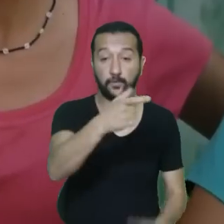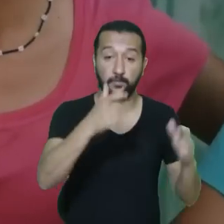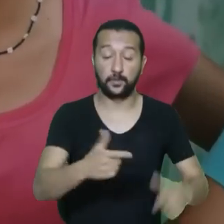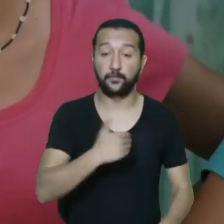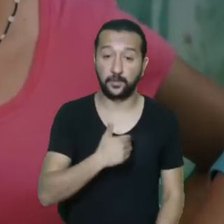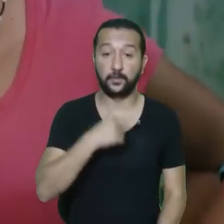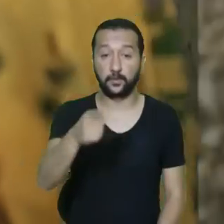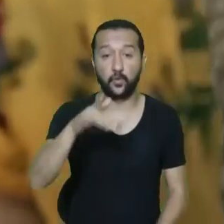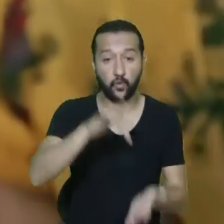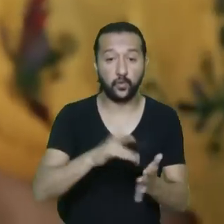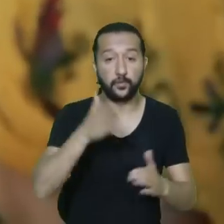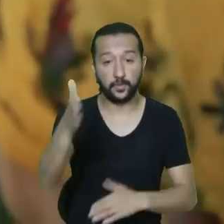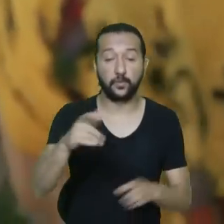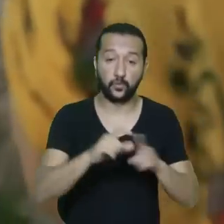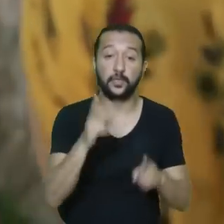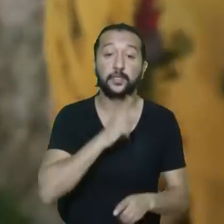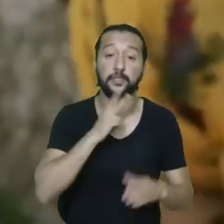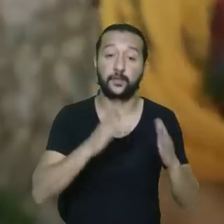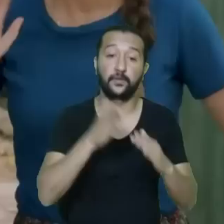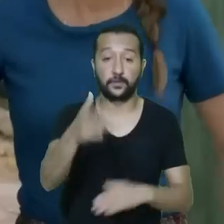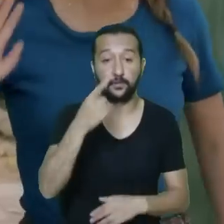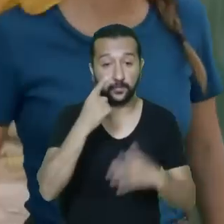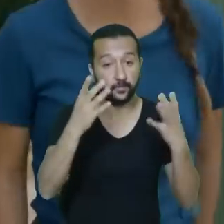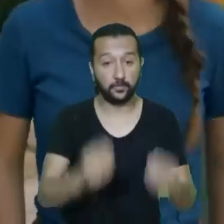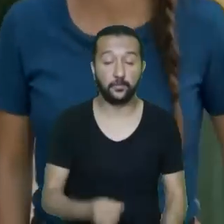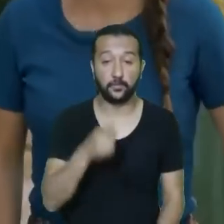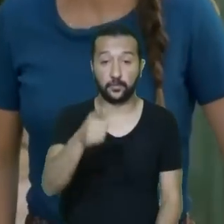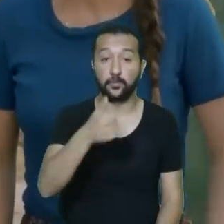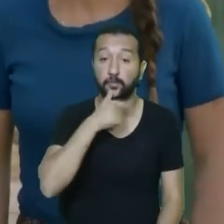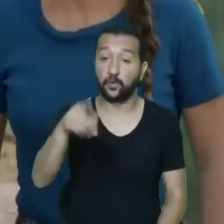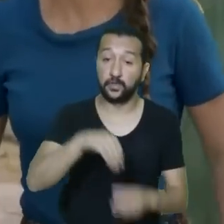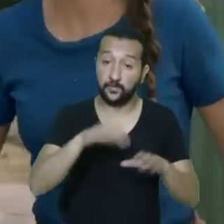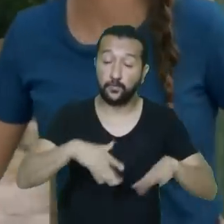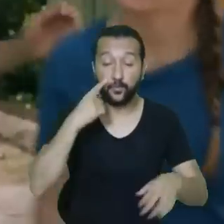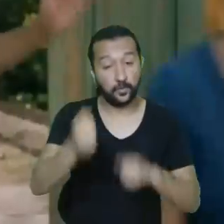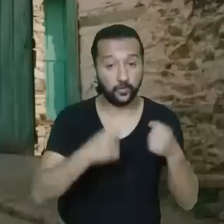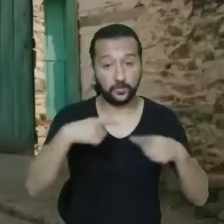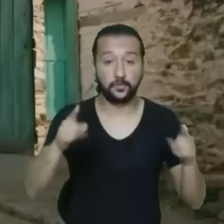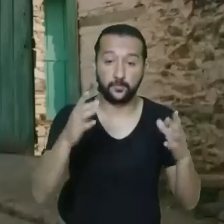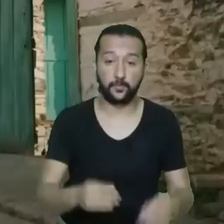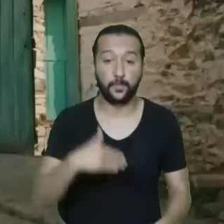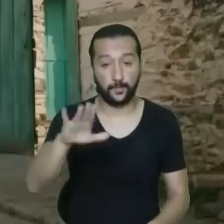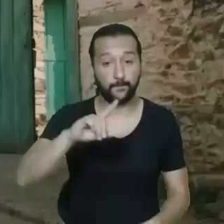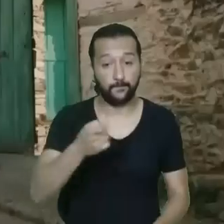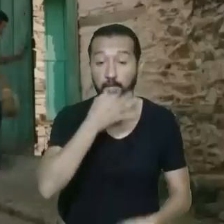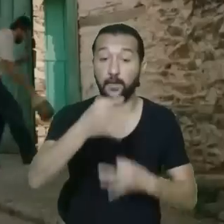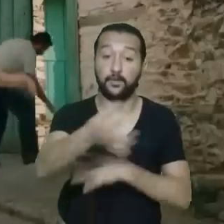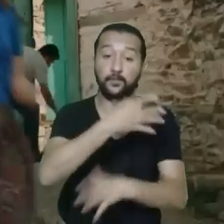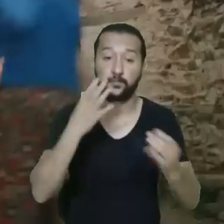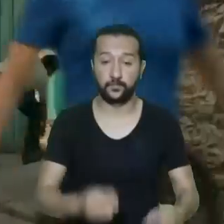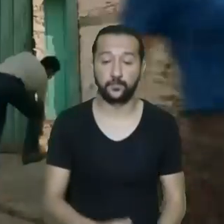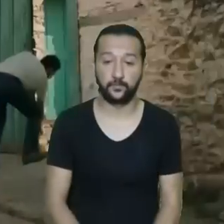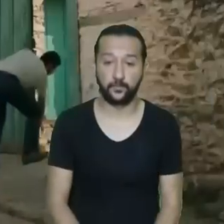bak. Ben de orta mahalleye gideceğim. Dürden teyzenin evine gideyim, bakayım bakayım. Babam ordum diye mi diye. Hadi koşun, hadi. Hadi, bulan birbirine haber